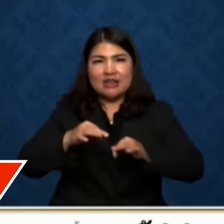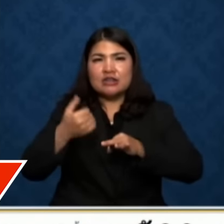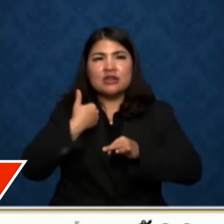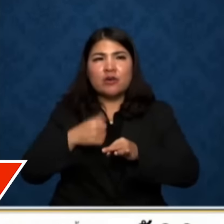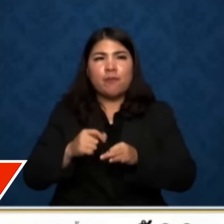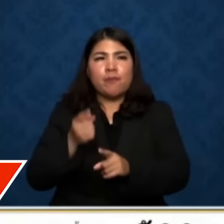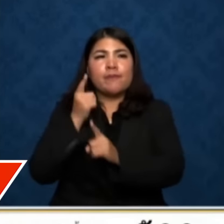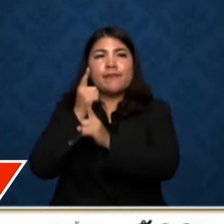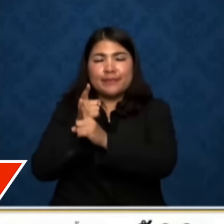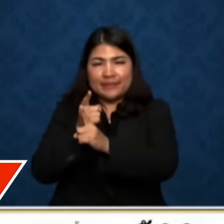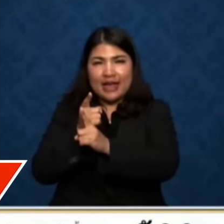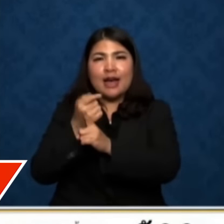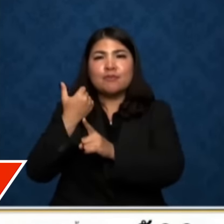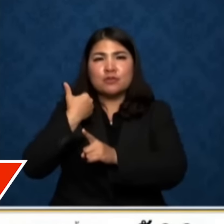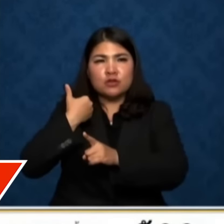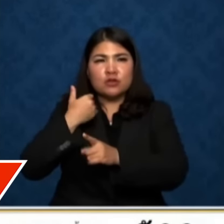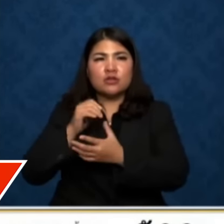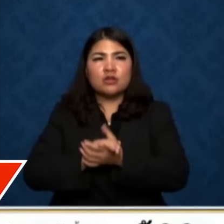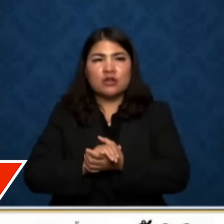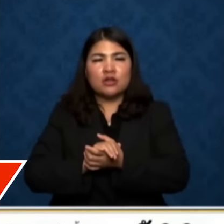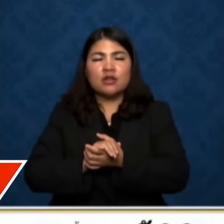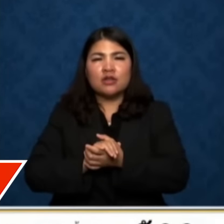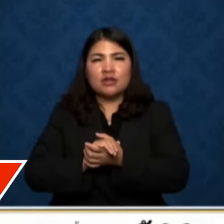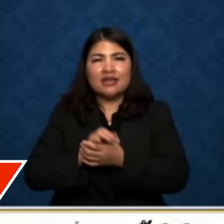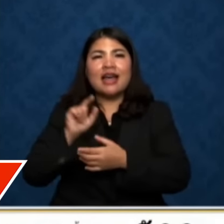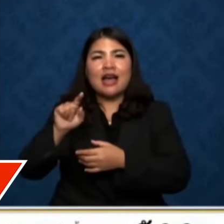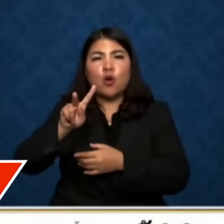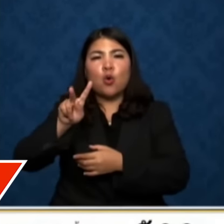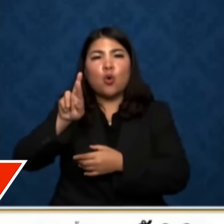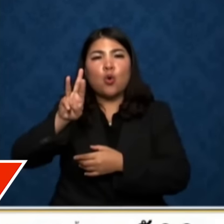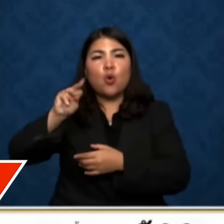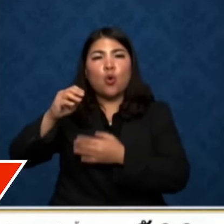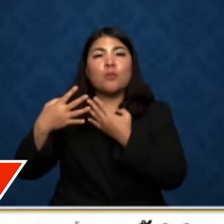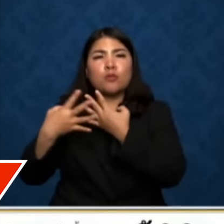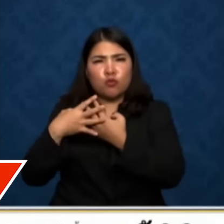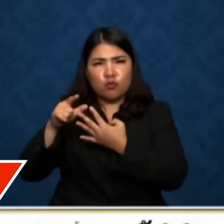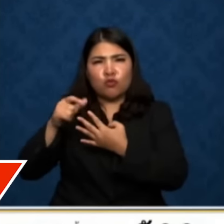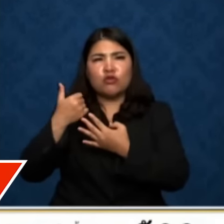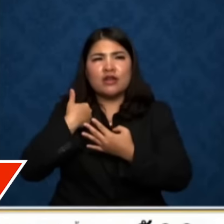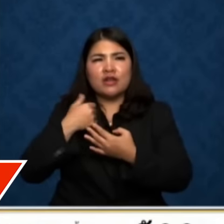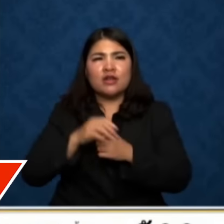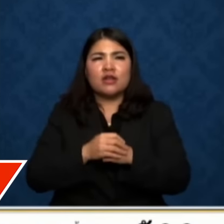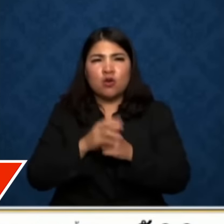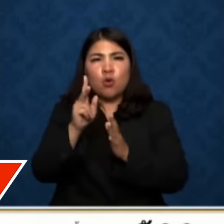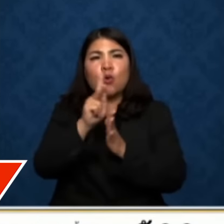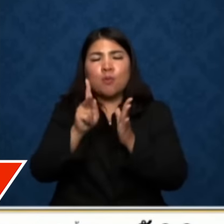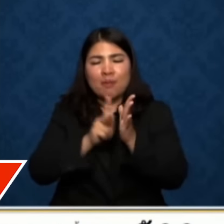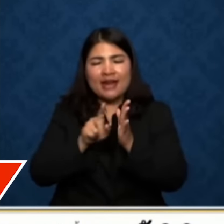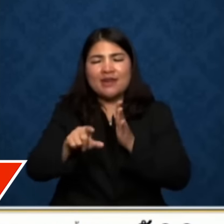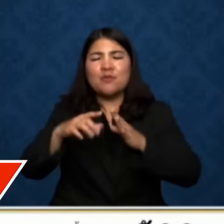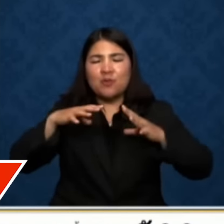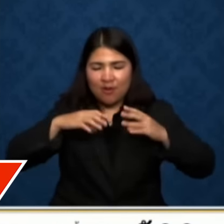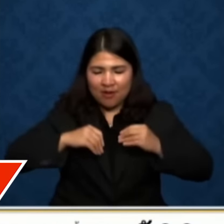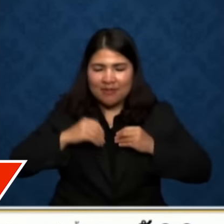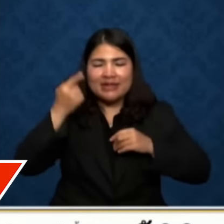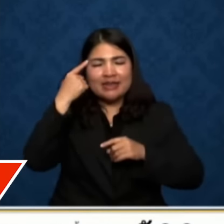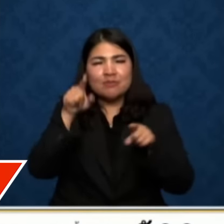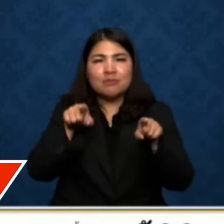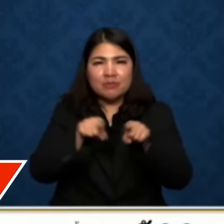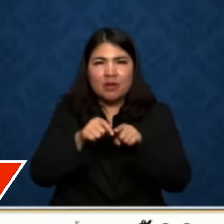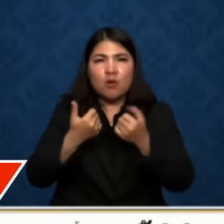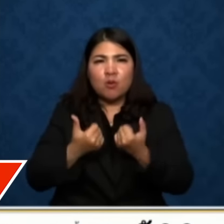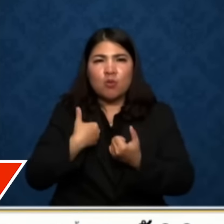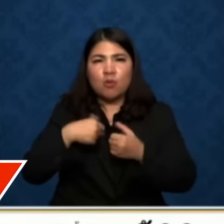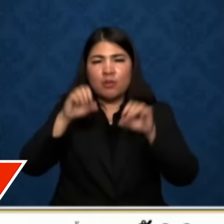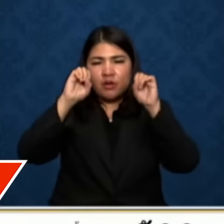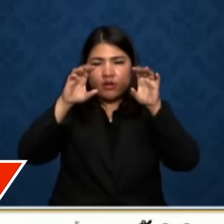นะครับไม่ได้ละเมิดสิทธิผู้ป่วยอะไรอันนี้ผมก็เข้าใจตามมาตรา7พรบ.สุขภาพแห่งชาติปี50กฎหมายนี้ผมก็เห็นด้วยอยู่แล้วนะครับแล้วก็ผมก็เป็นอาจารย์ส